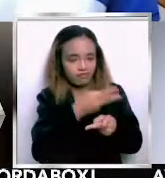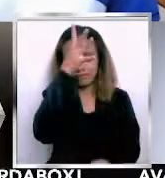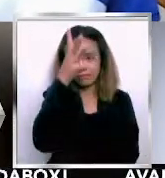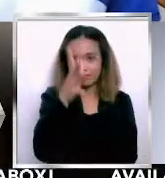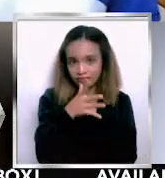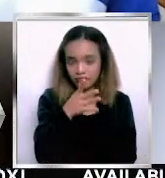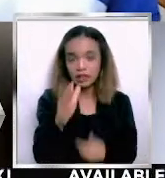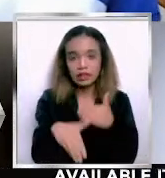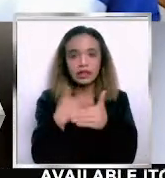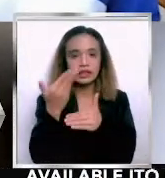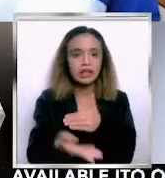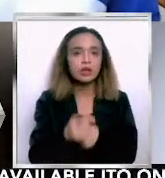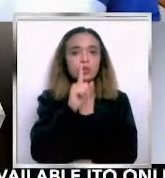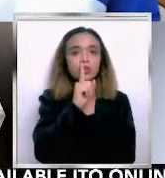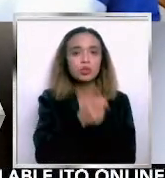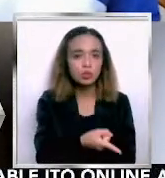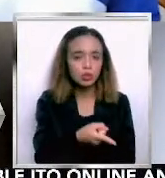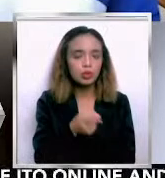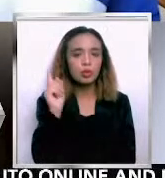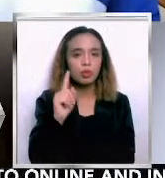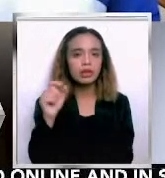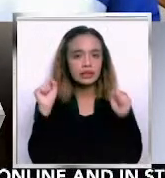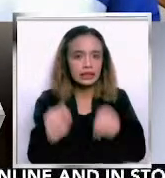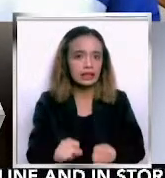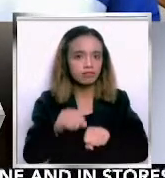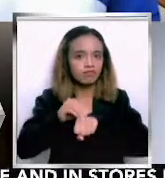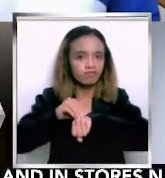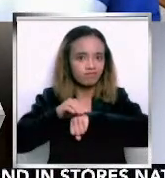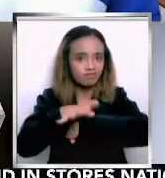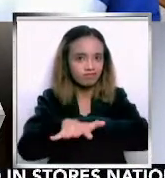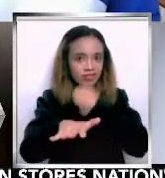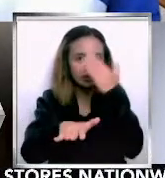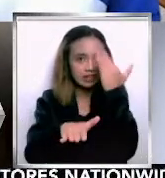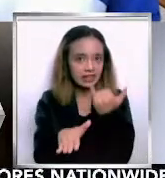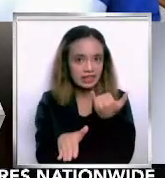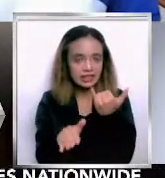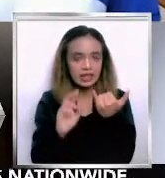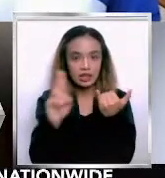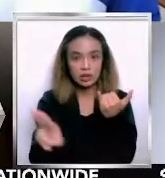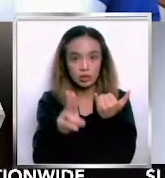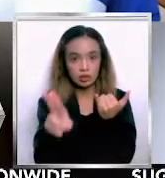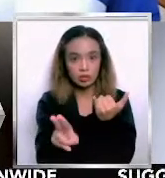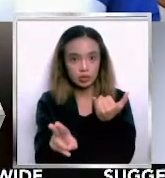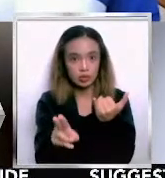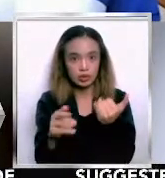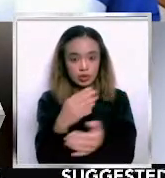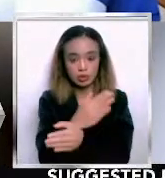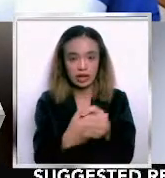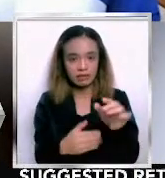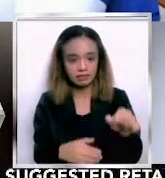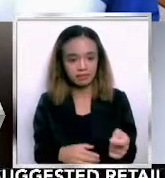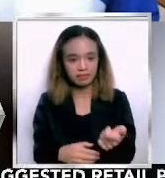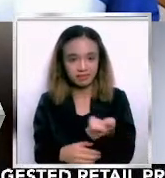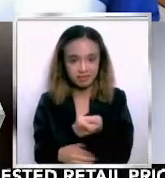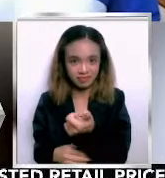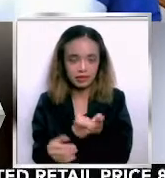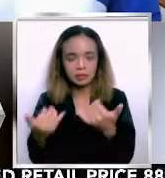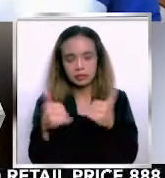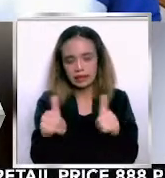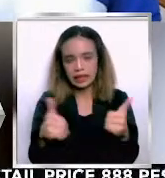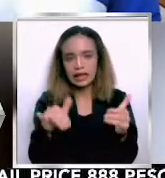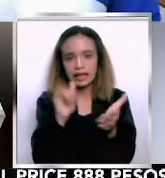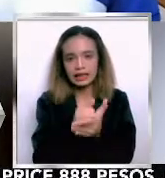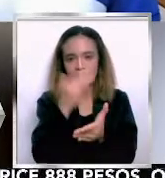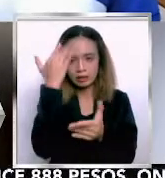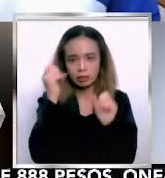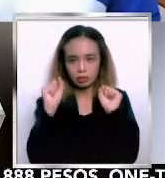talagang may expose talaga sila dahil sa ginagamit din ang kamay sa paglaro nito. Kaya napakataas ng tsansa na ma-expose